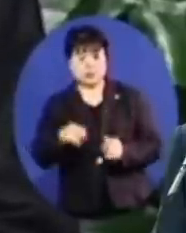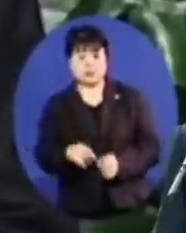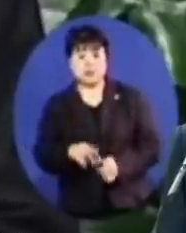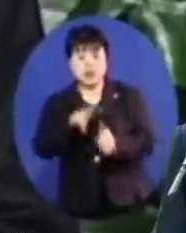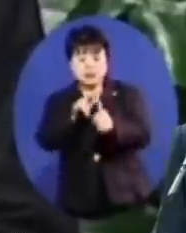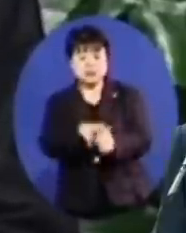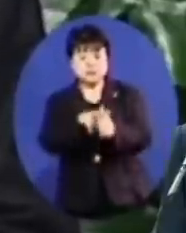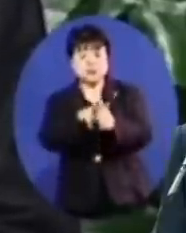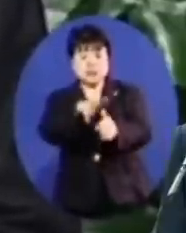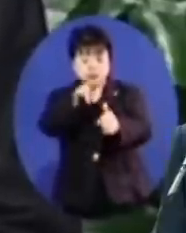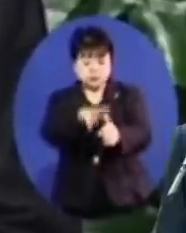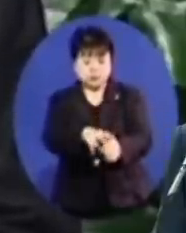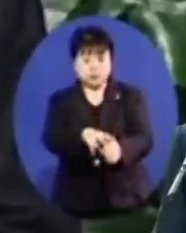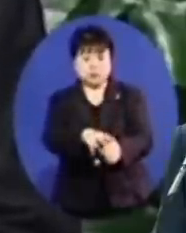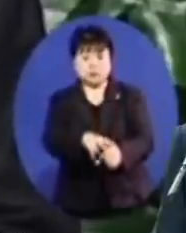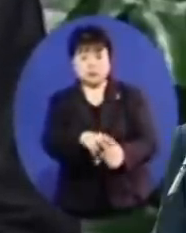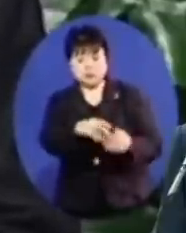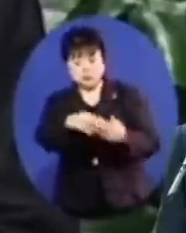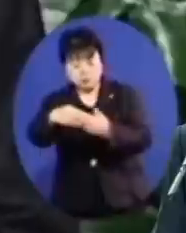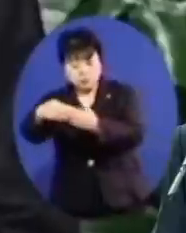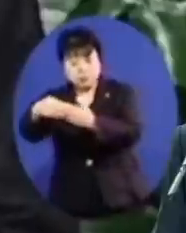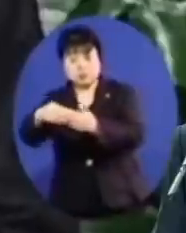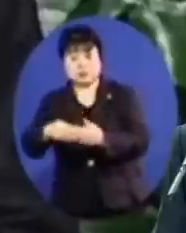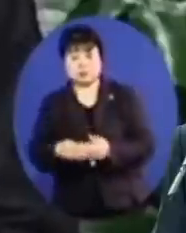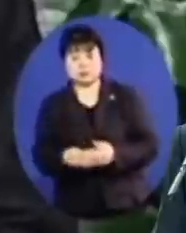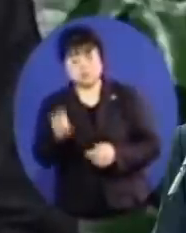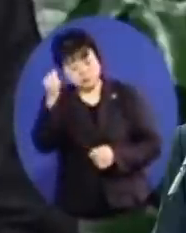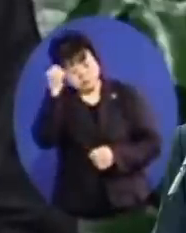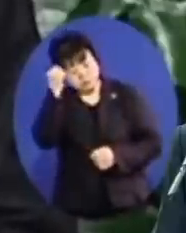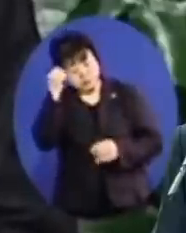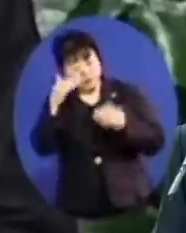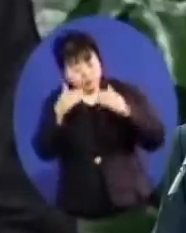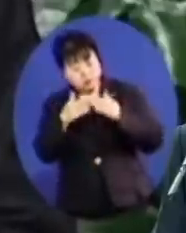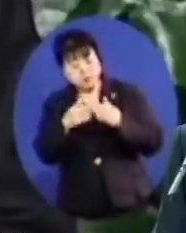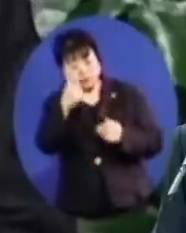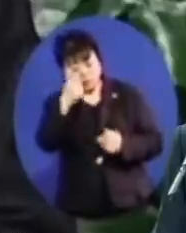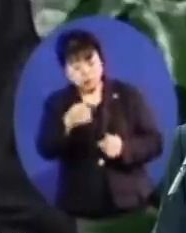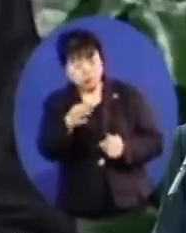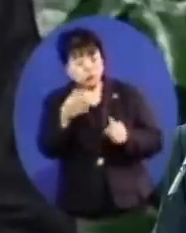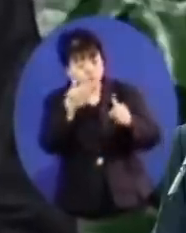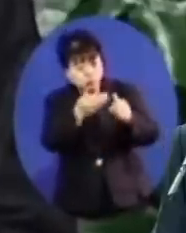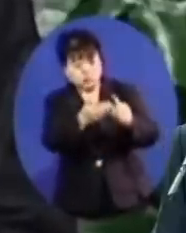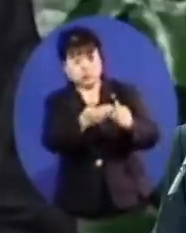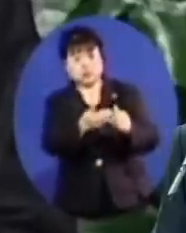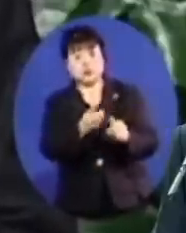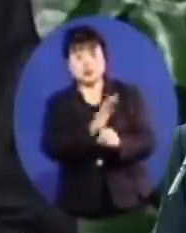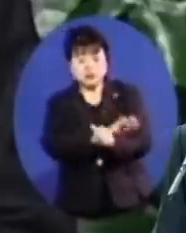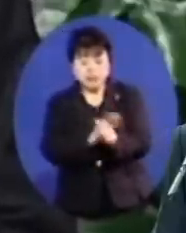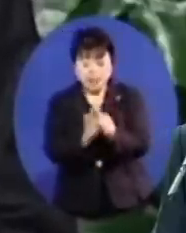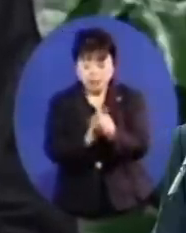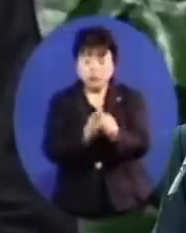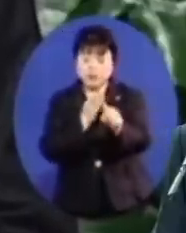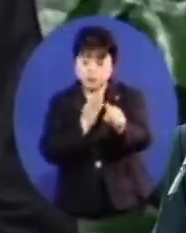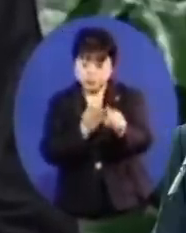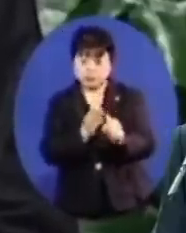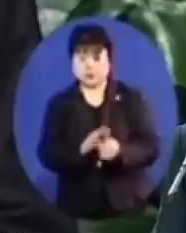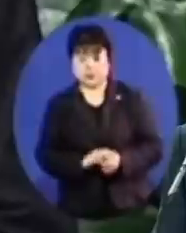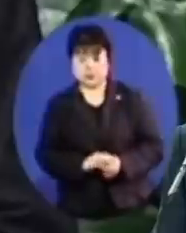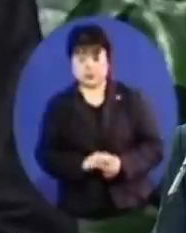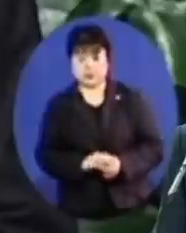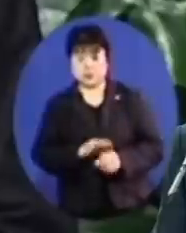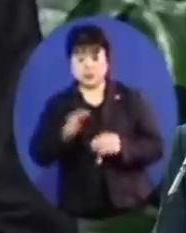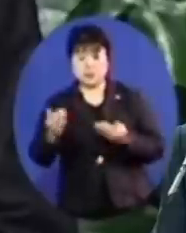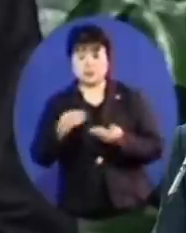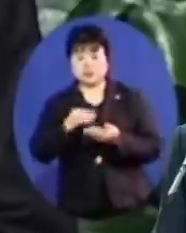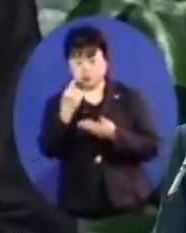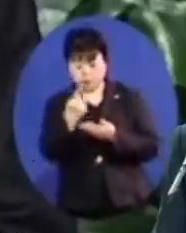자기 짐승에 싣고 주막에 가서 주막 주인에게 돈을 주면서 잘 돌봐주시오. 내가 일을 보고 돌아올